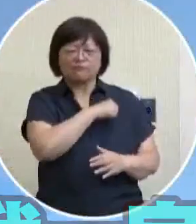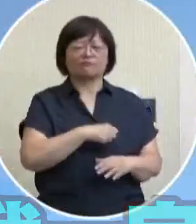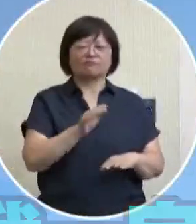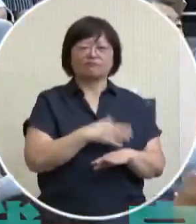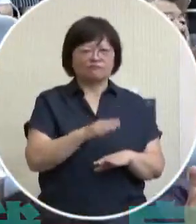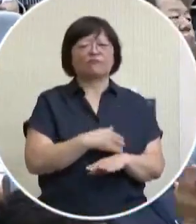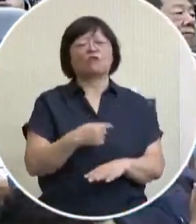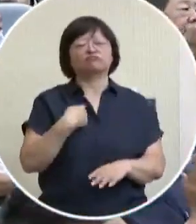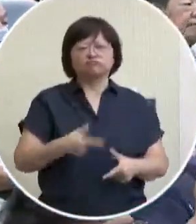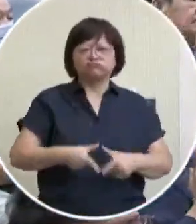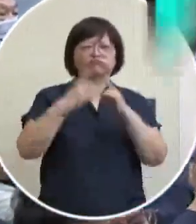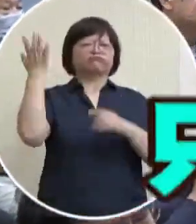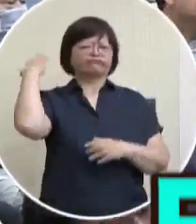人。